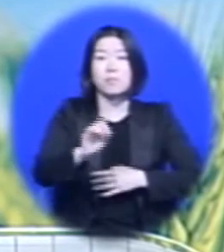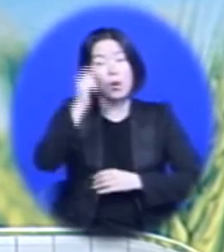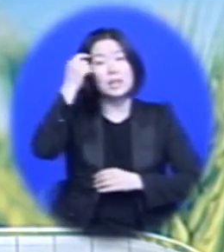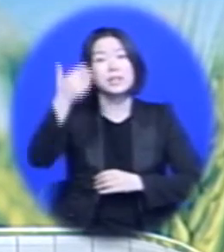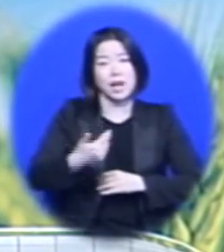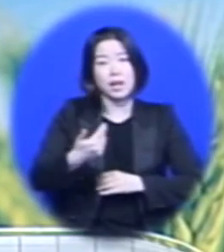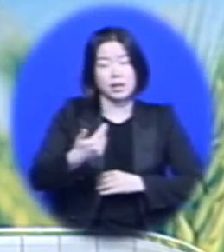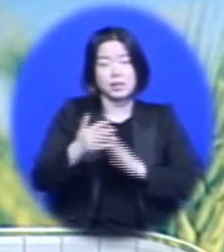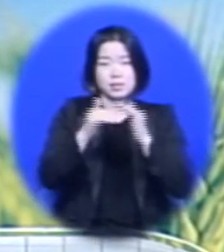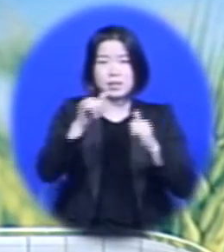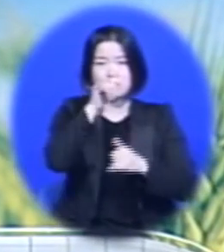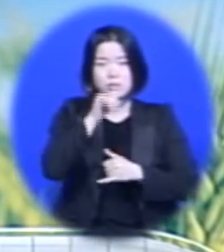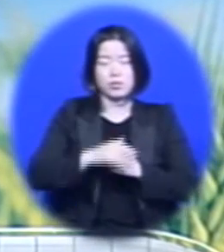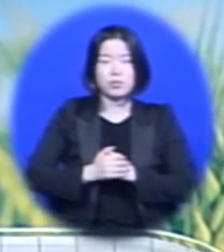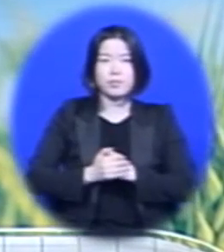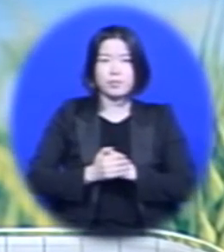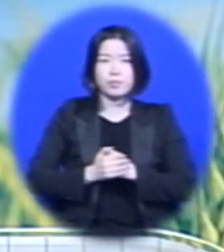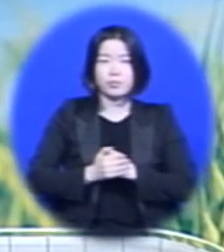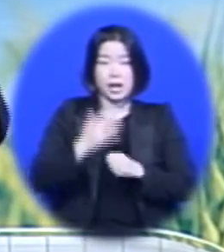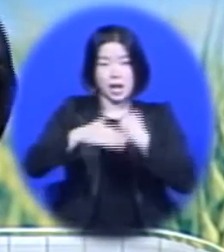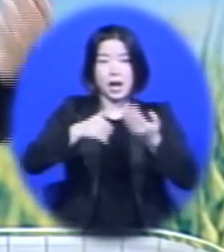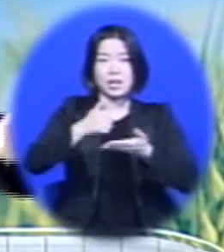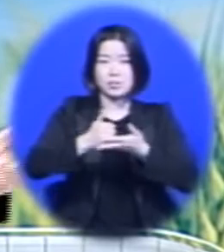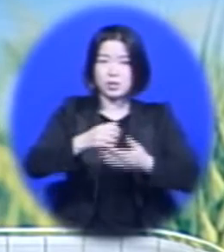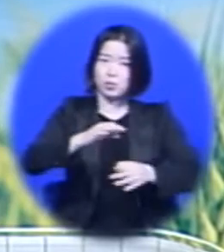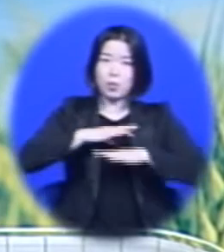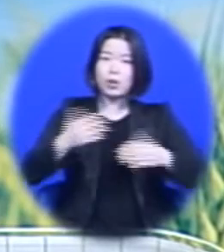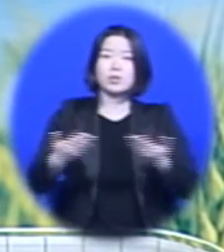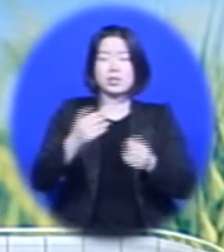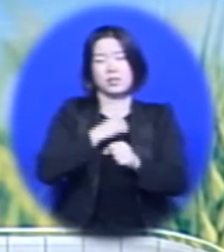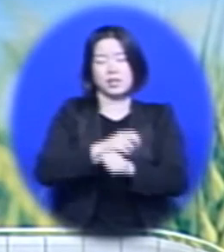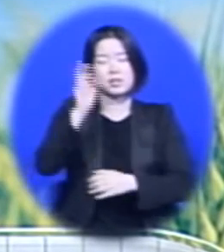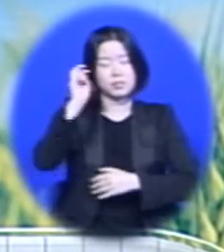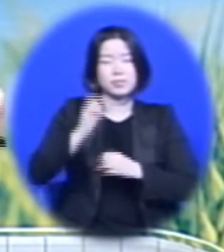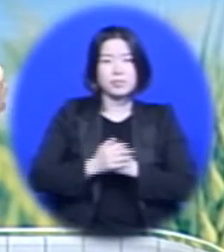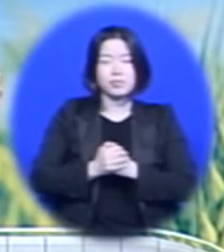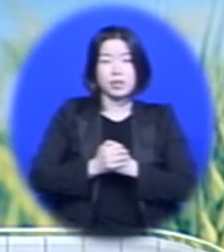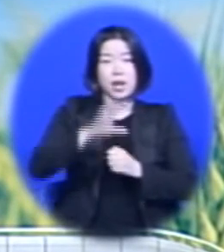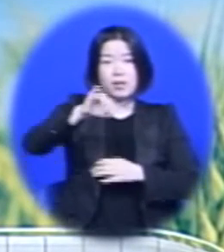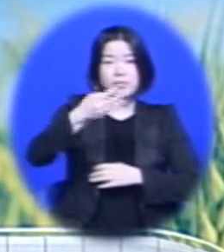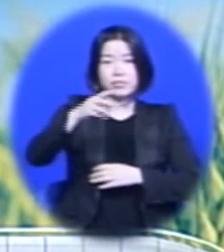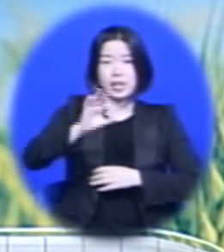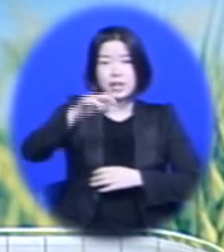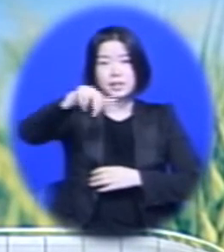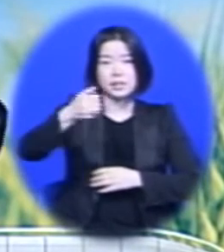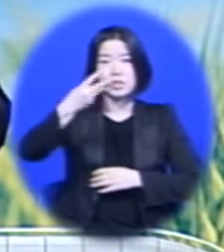묻는 분들도 있습니다. 하나님은 놀라운 일을 하실 것입니다. 프랭크 루박